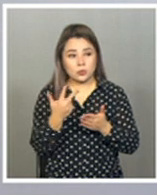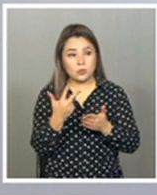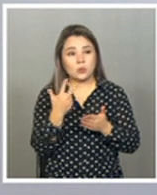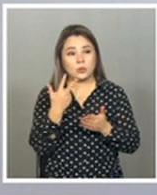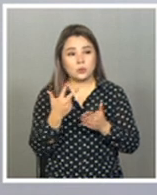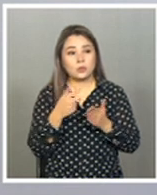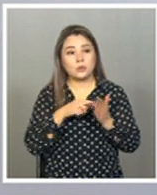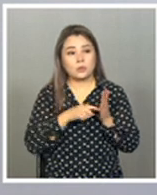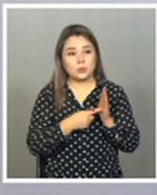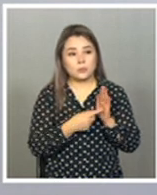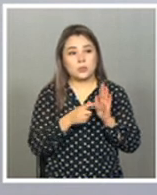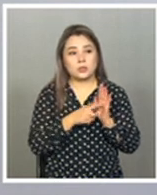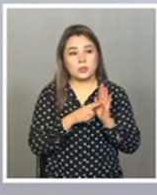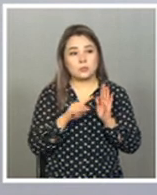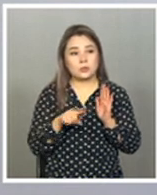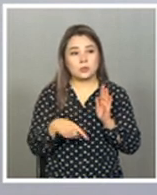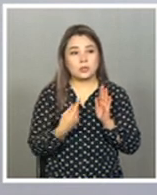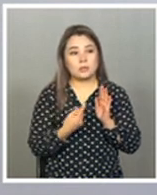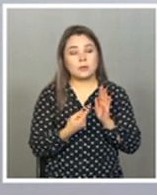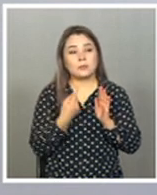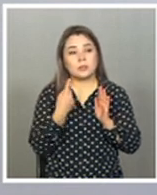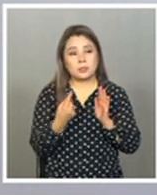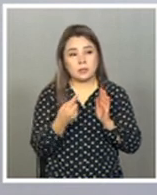оны 7,11-ге көбейтіп